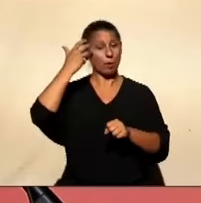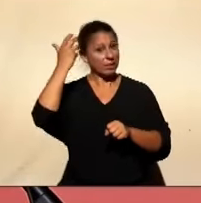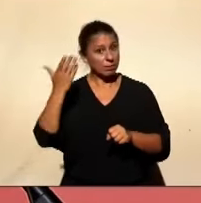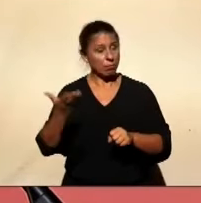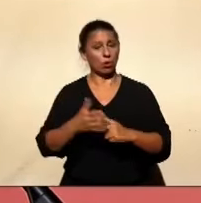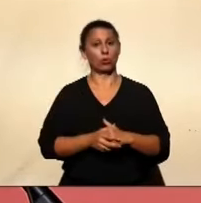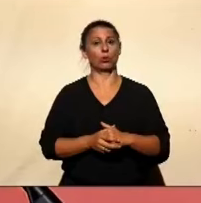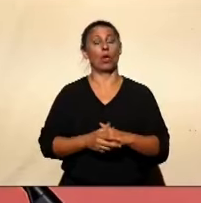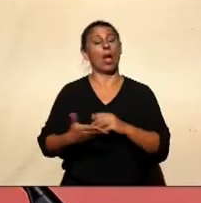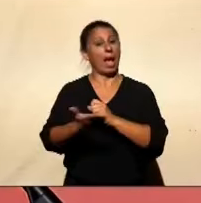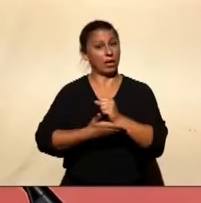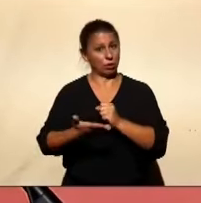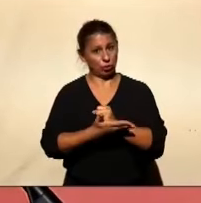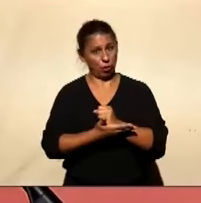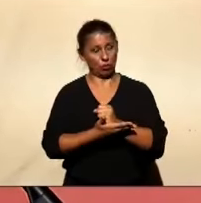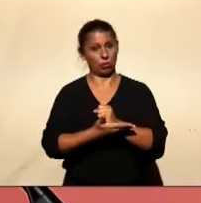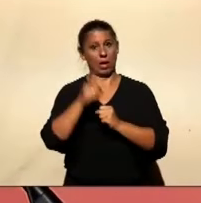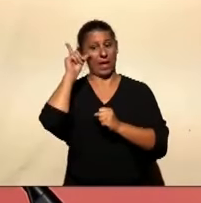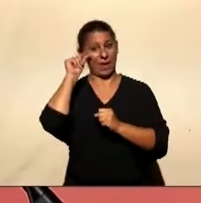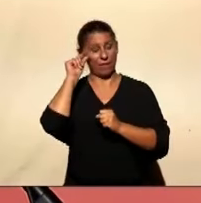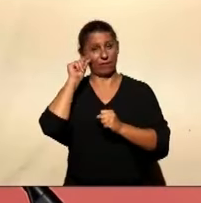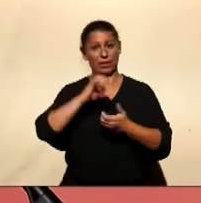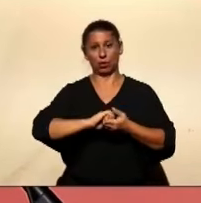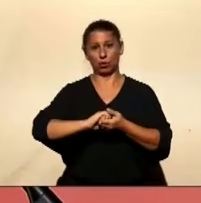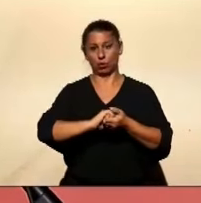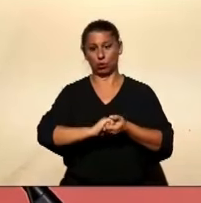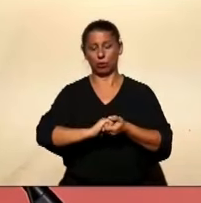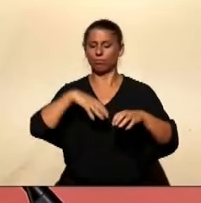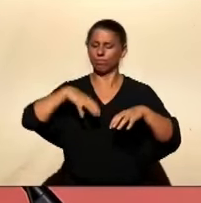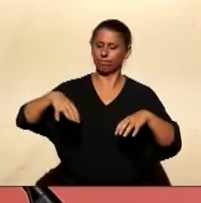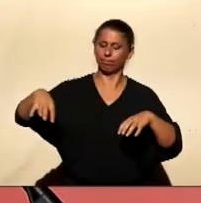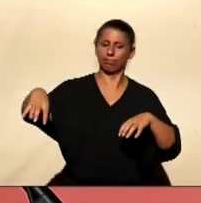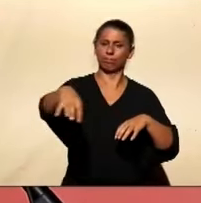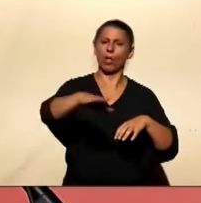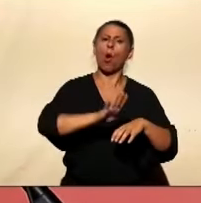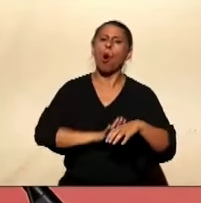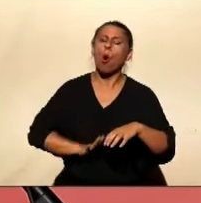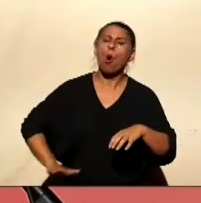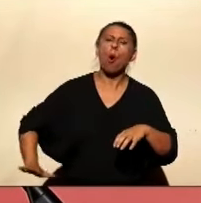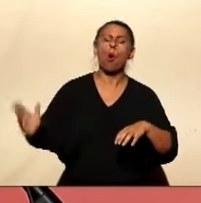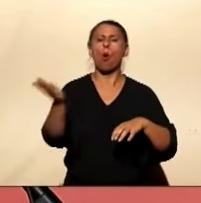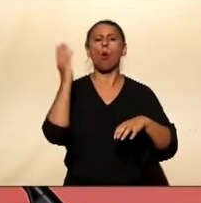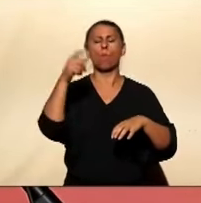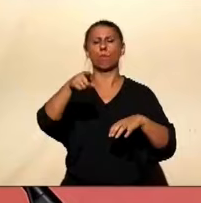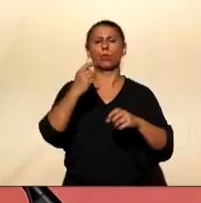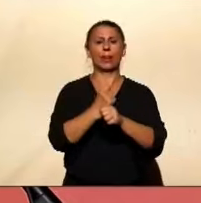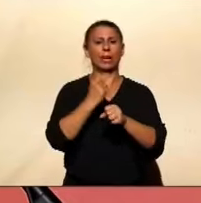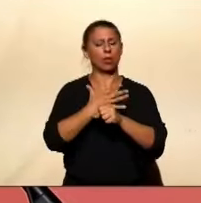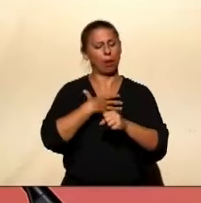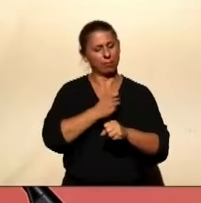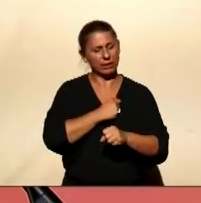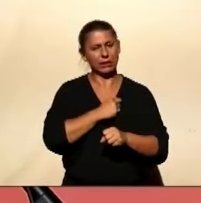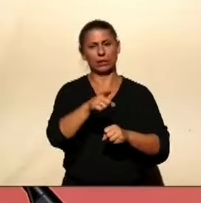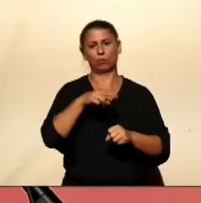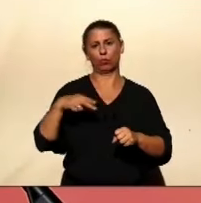επιστημόνων, των αγροτών, στους φοιτητικούς συλλόγους, παντού όπου οι εργαζόμενοι εμπιστεύονται